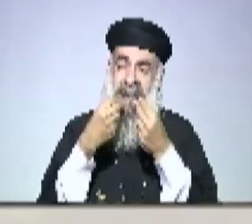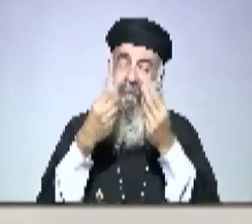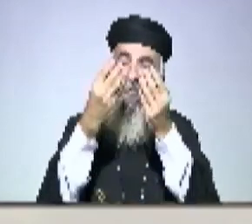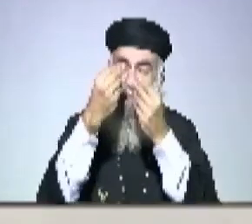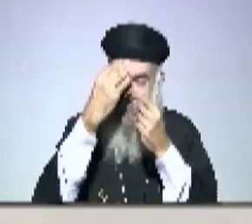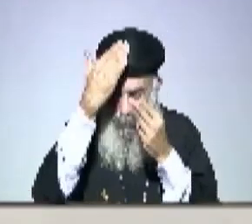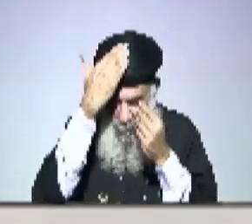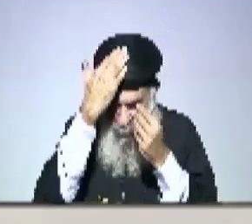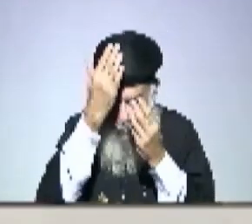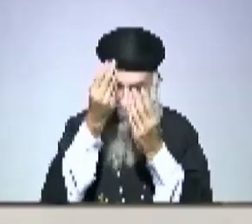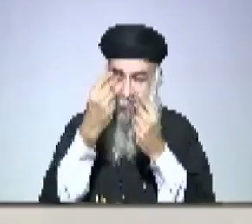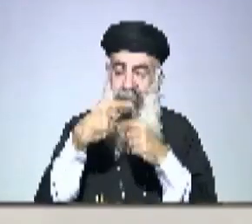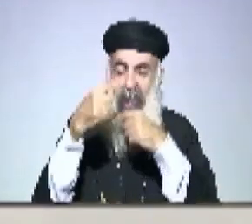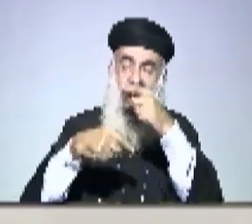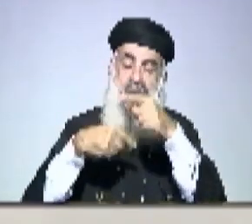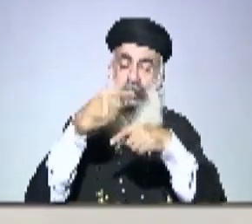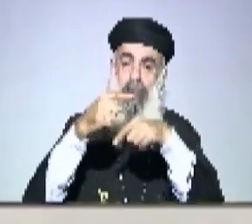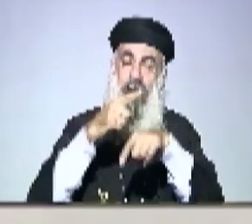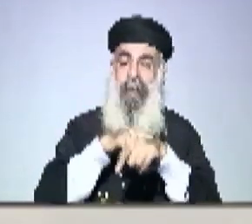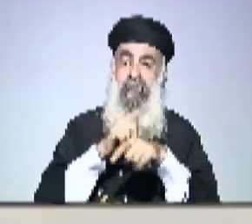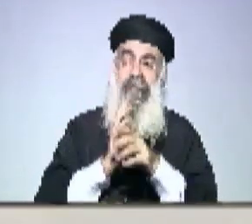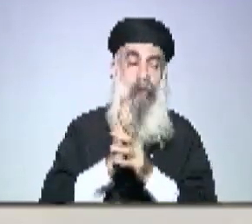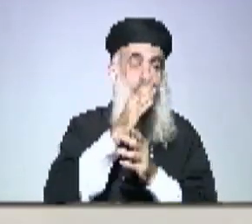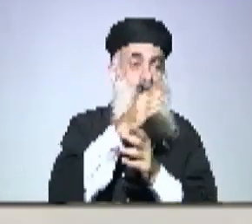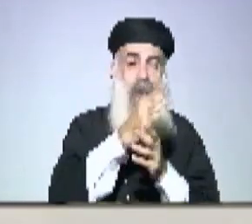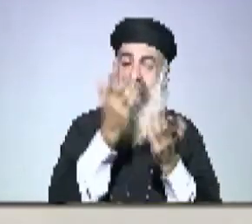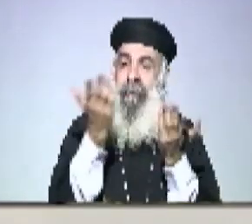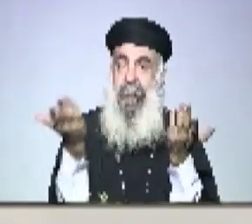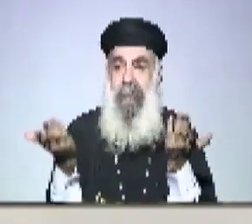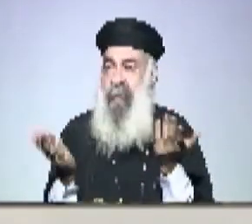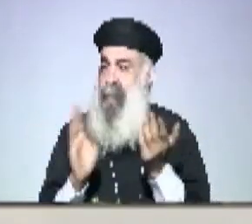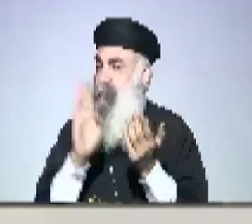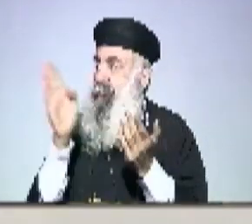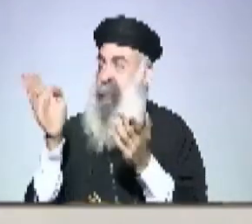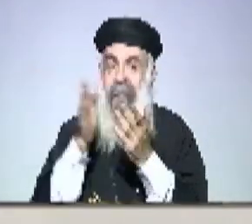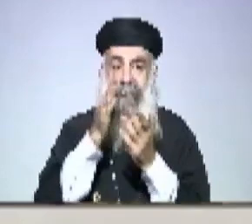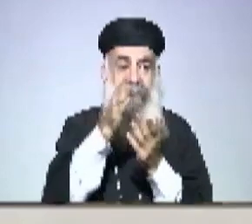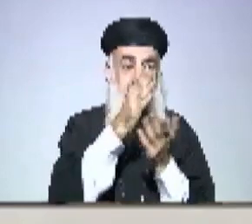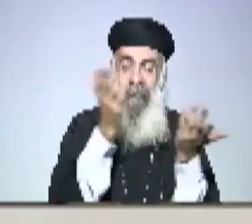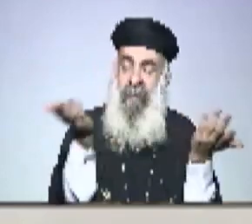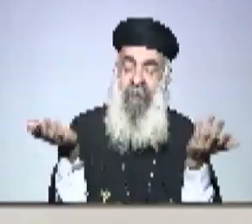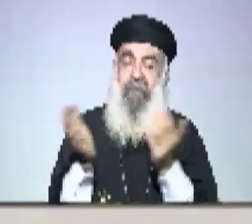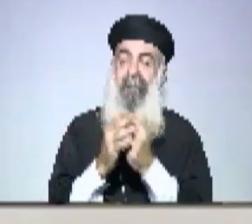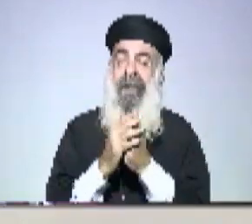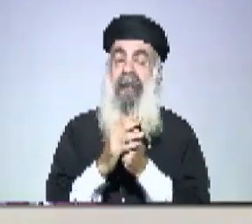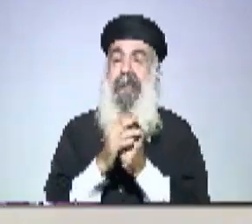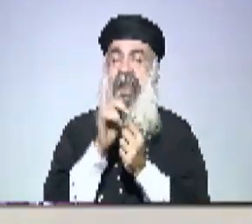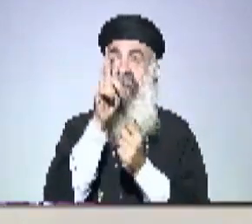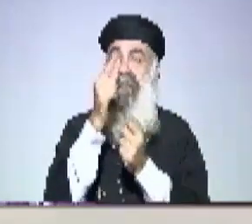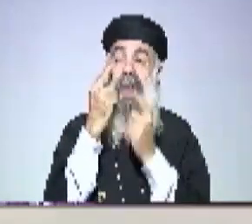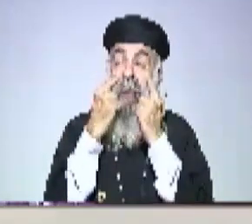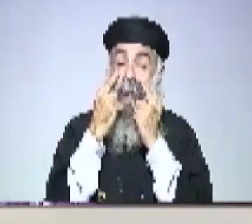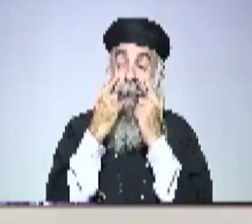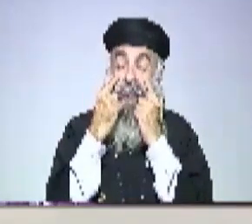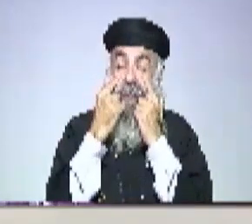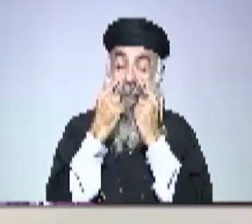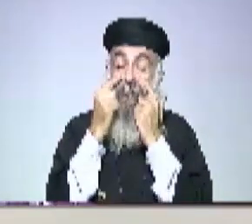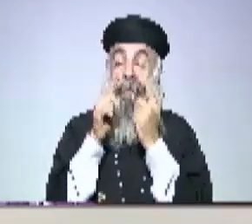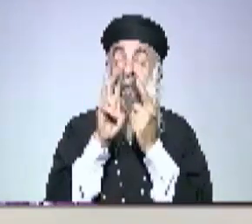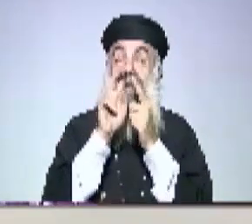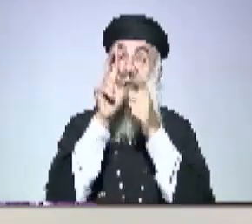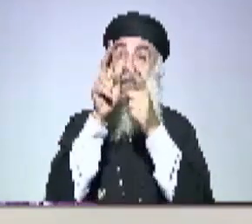لينا كل حين فالى من نذهب هنروح لمين لان اعين الكل ت